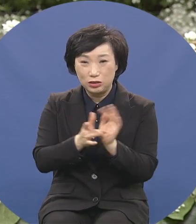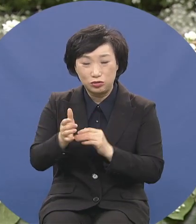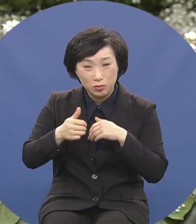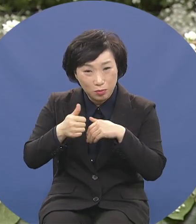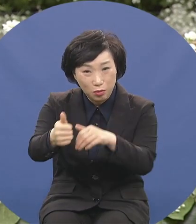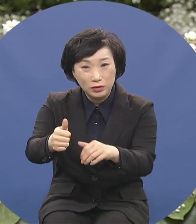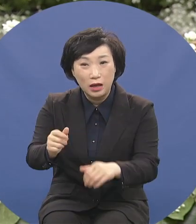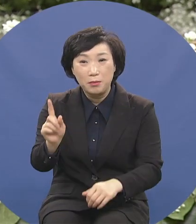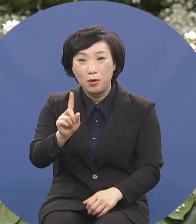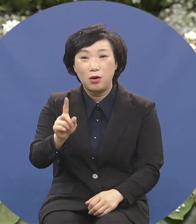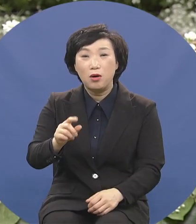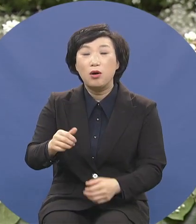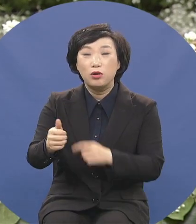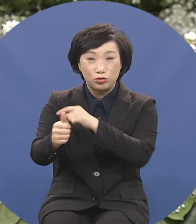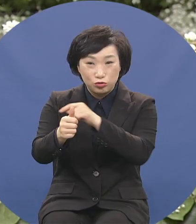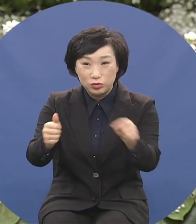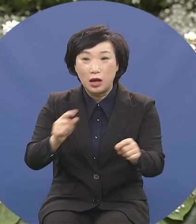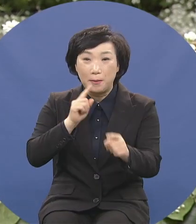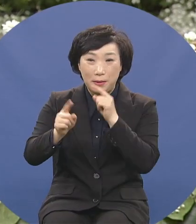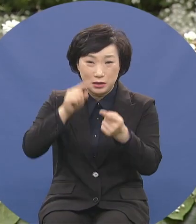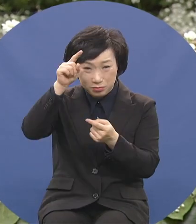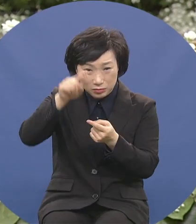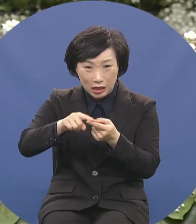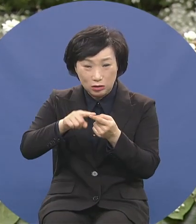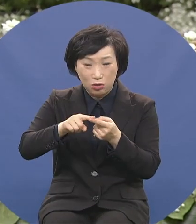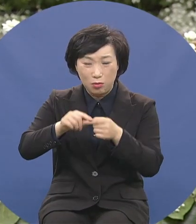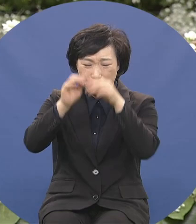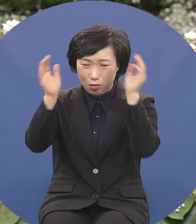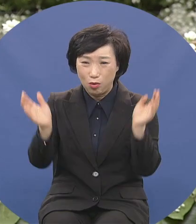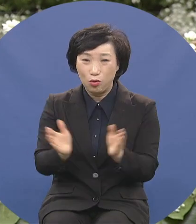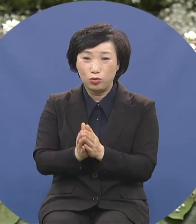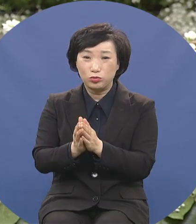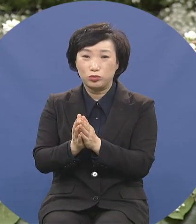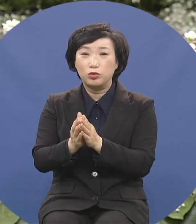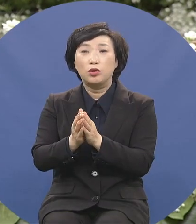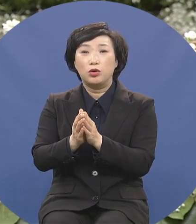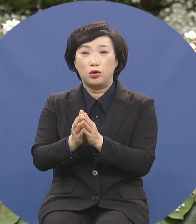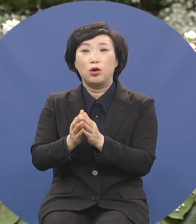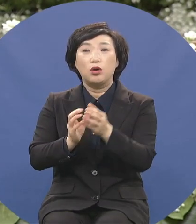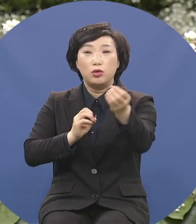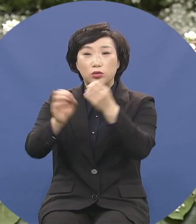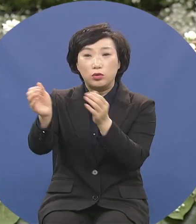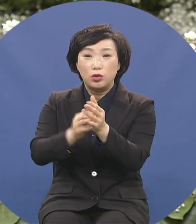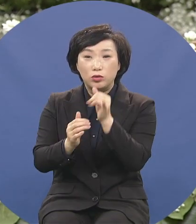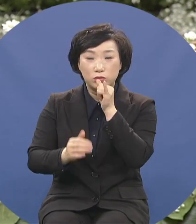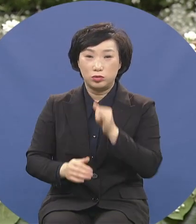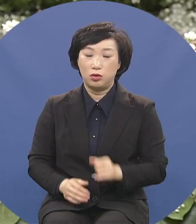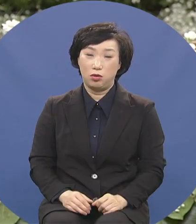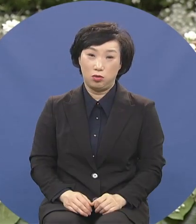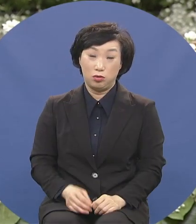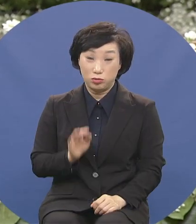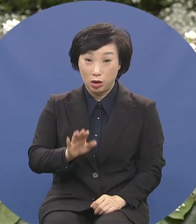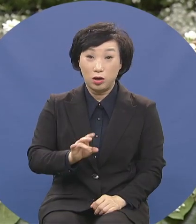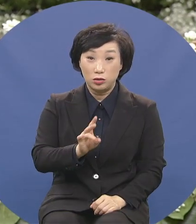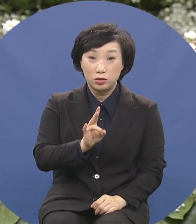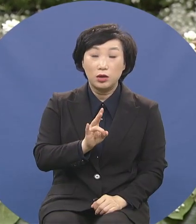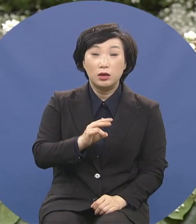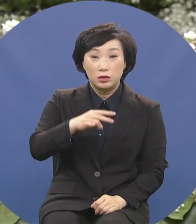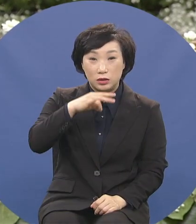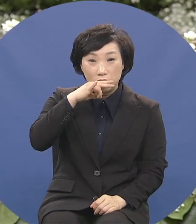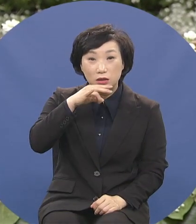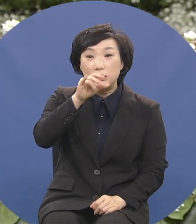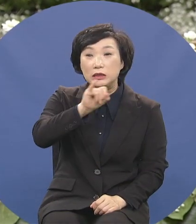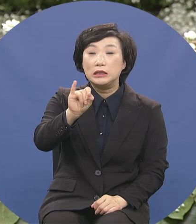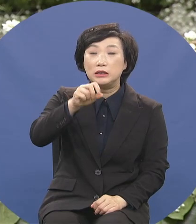어떻게 보내서 죽인다고 하신 말씀 다 이루셨어. 이사야 선지자를